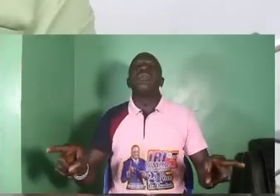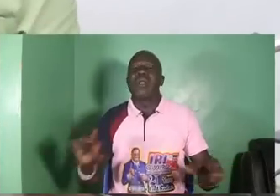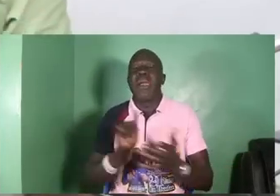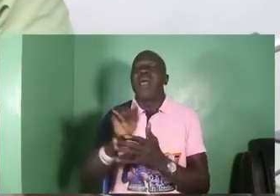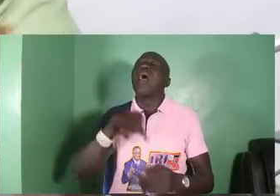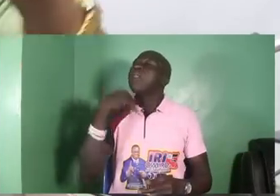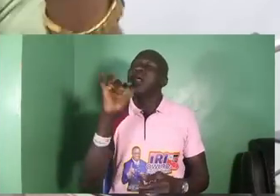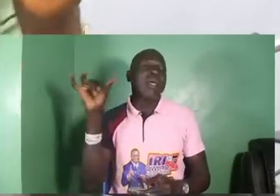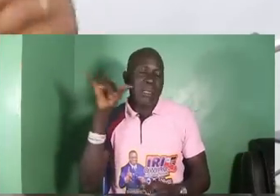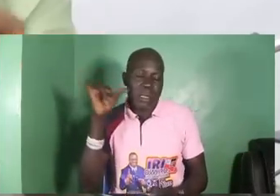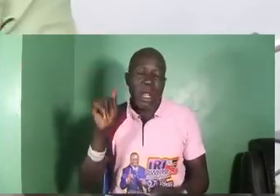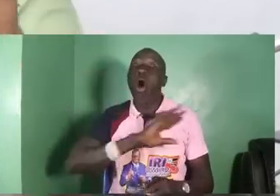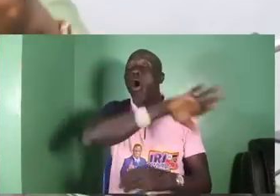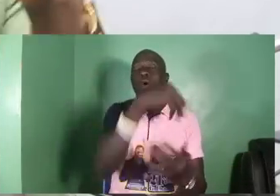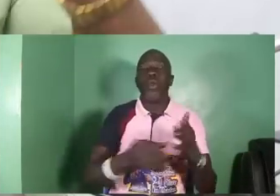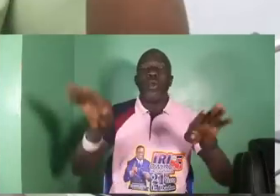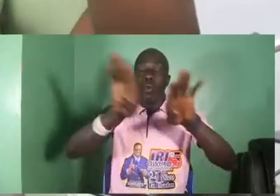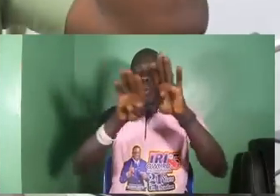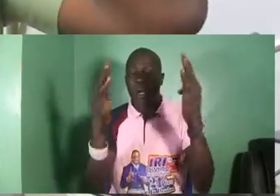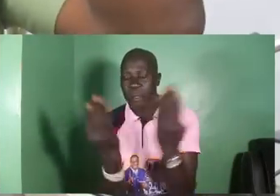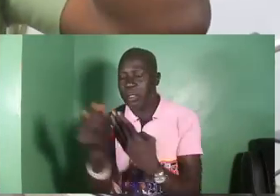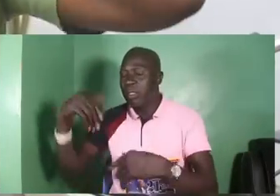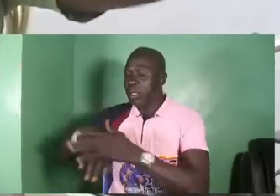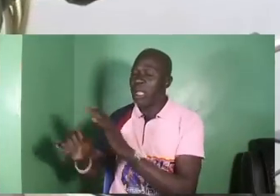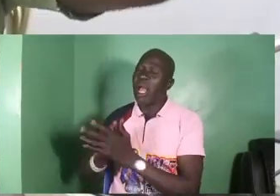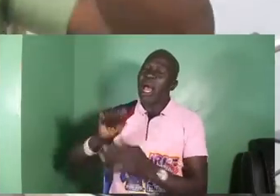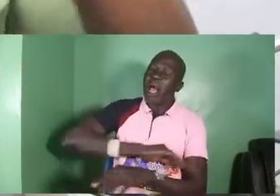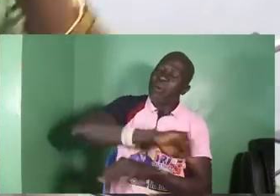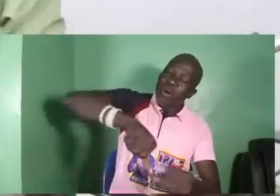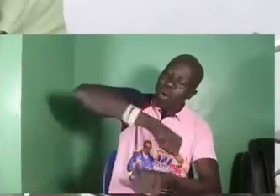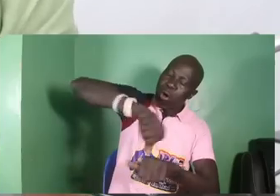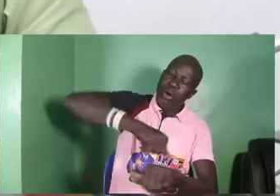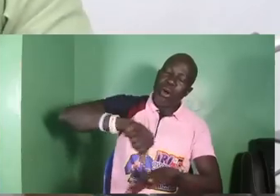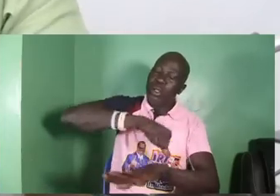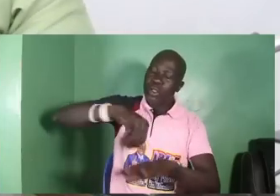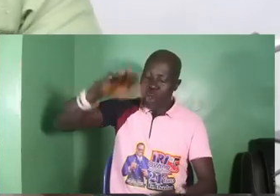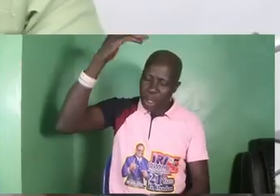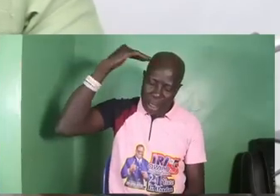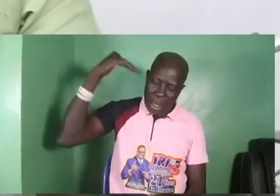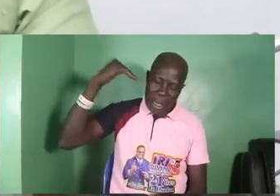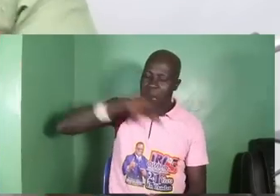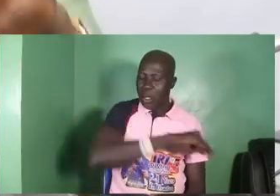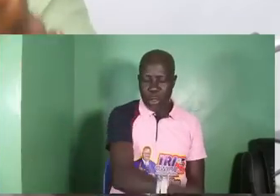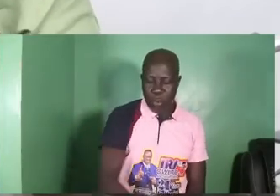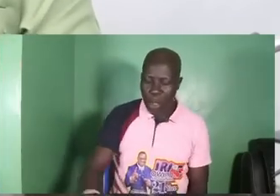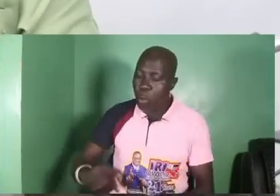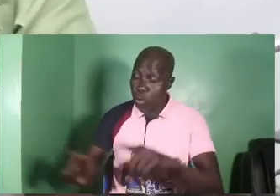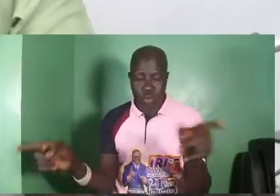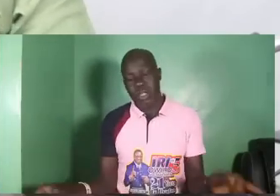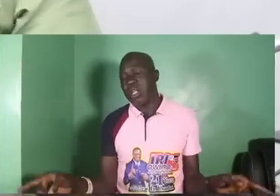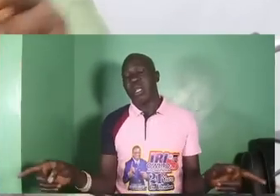friend. We saw that the morning. I said yesterday that all our branches. Ti ma da orosori ati ese re. Ṣùgbọ́n náà